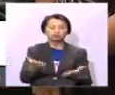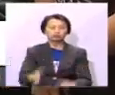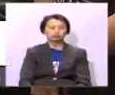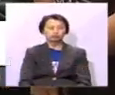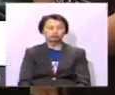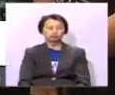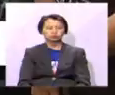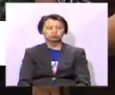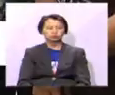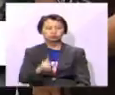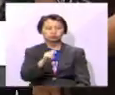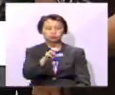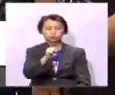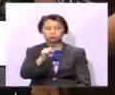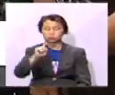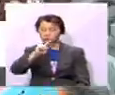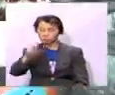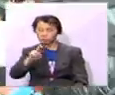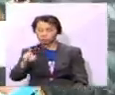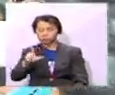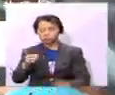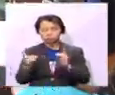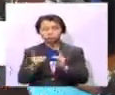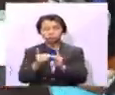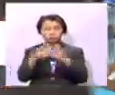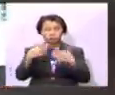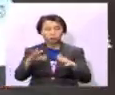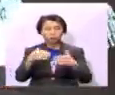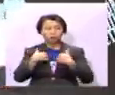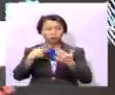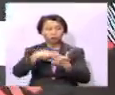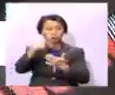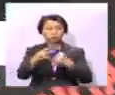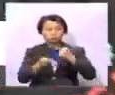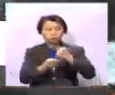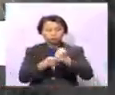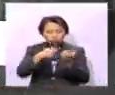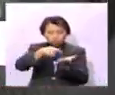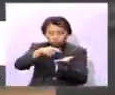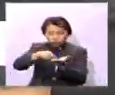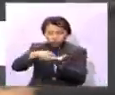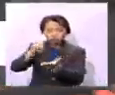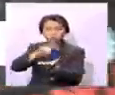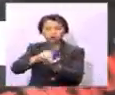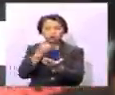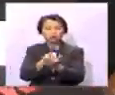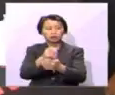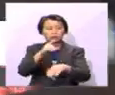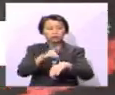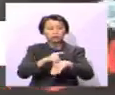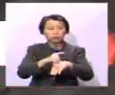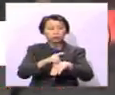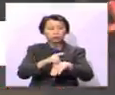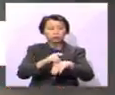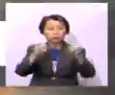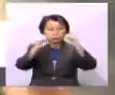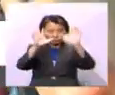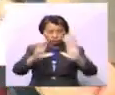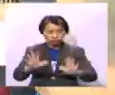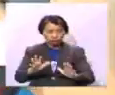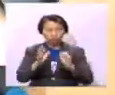Sri Zulkifli ditemui media selepas mengadakan tinjauan sempena program jimat belanja dapur di Pasar Tani Seksyen 13 Shah